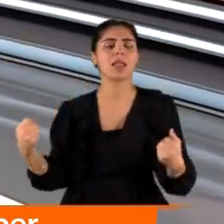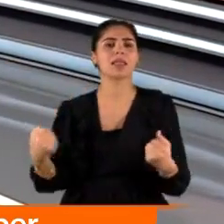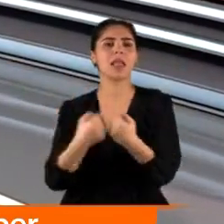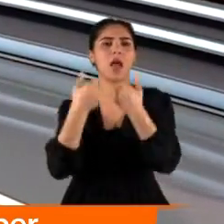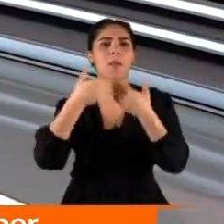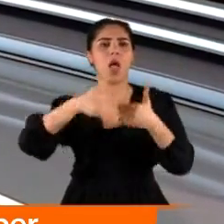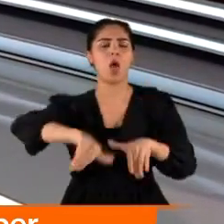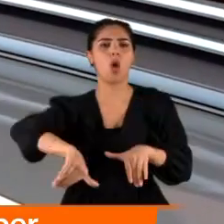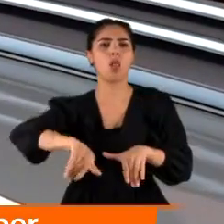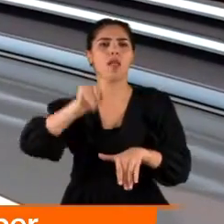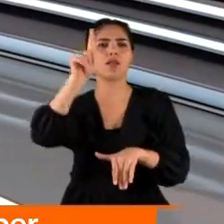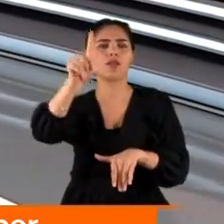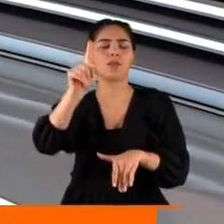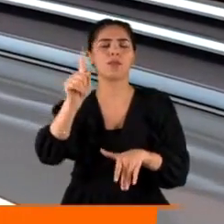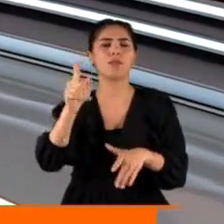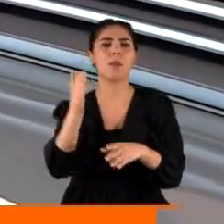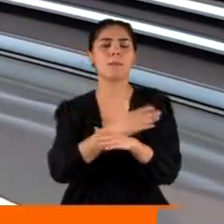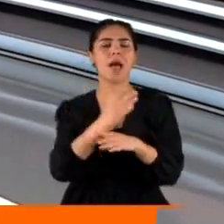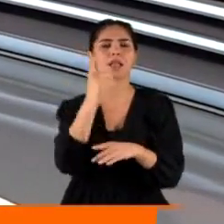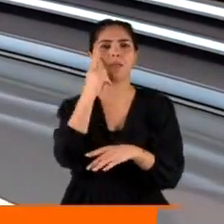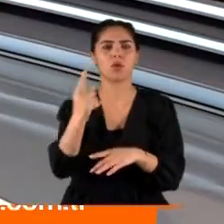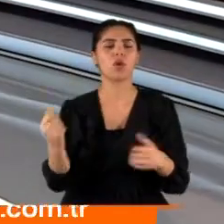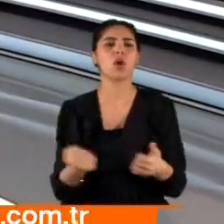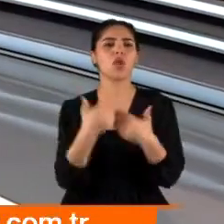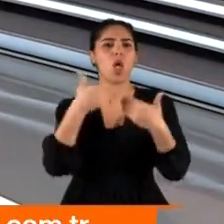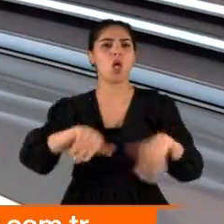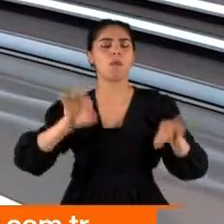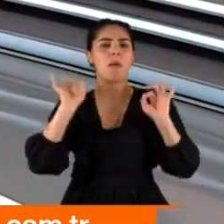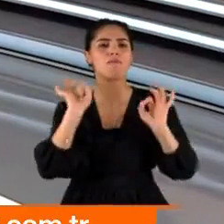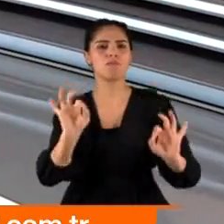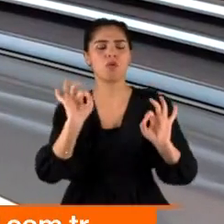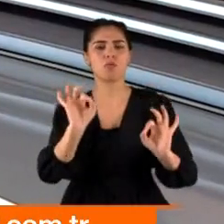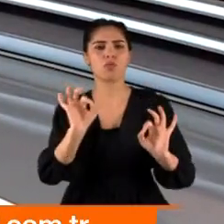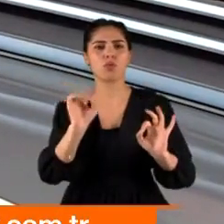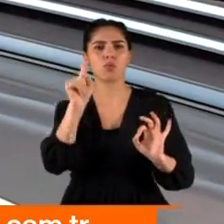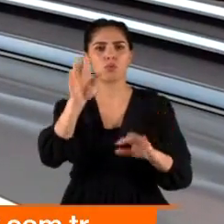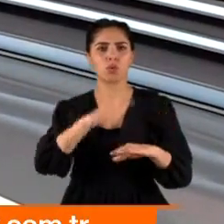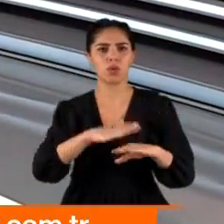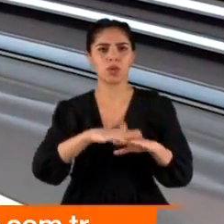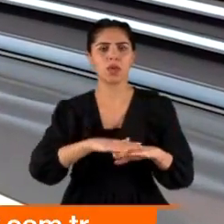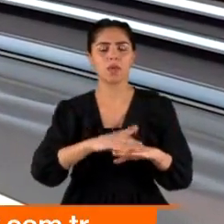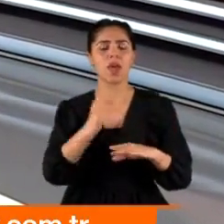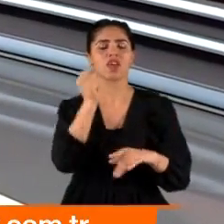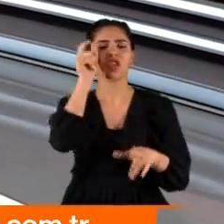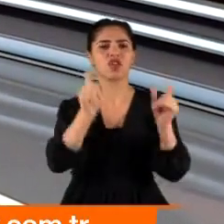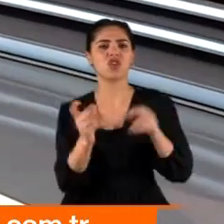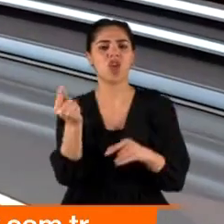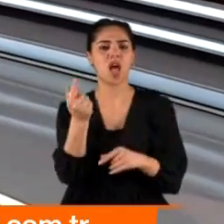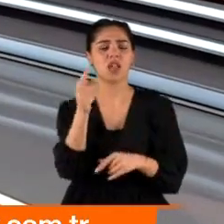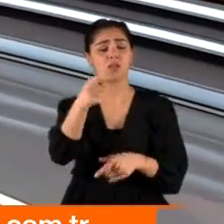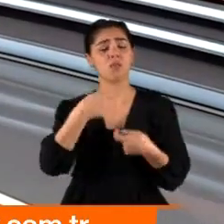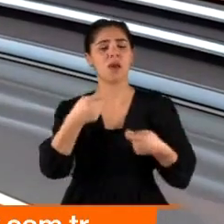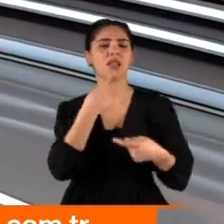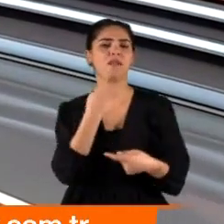bir tamponla ölümcül kazaları önlemek mümkün. Ama bunu yapan çok az, çünkü bu da bir